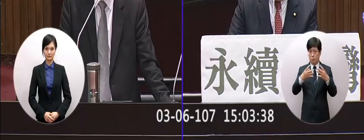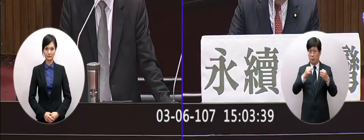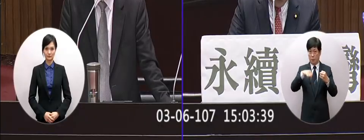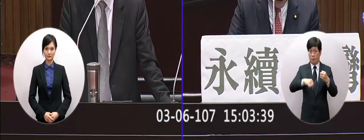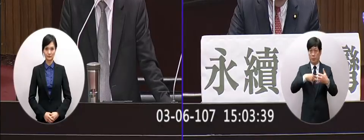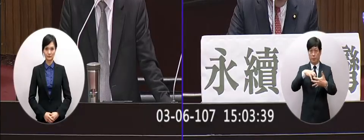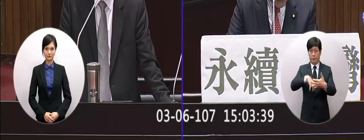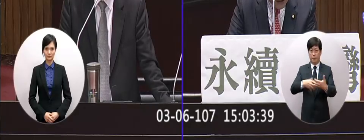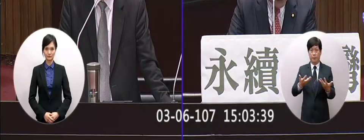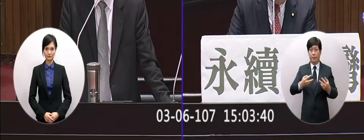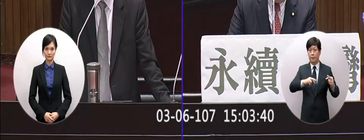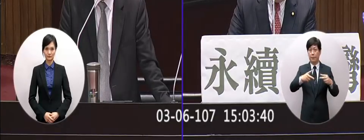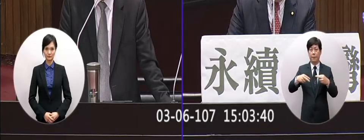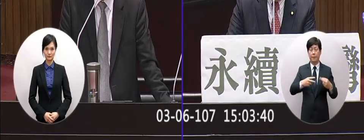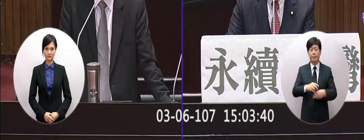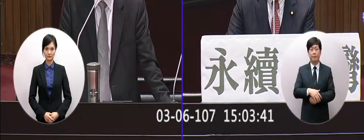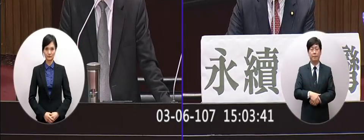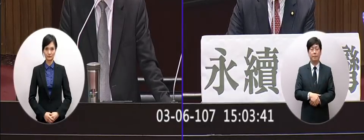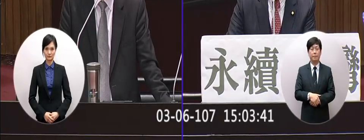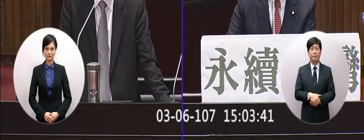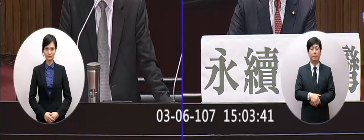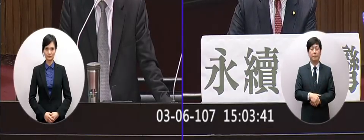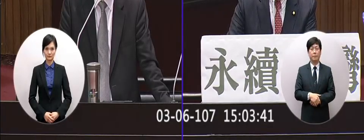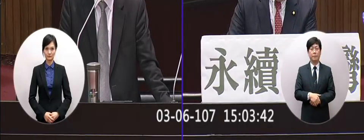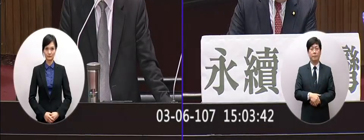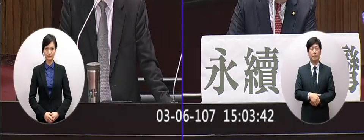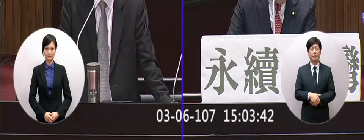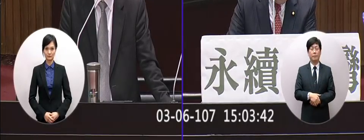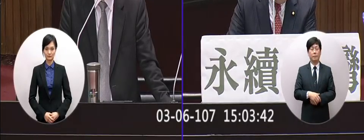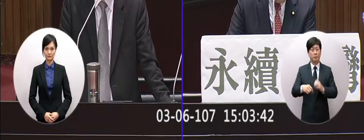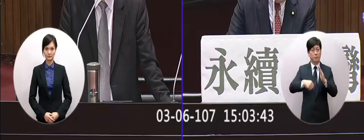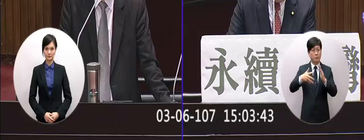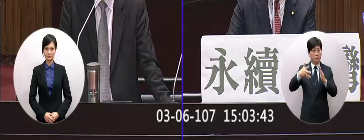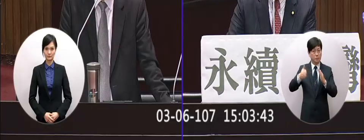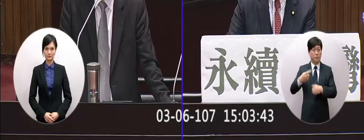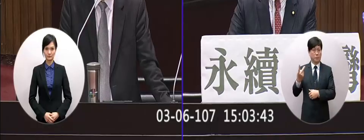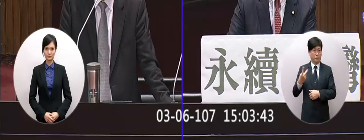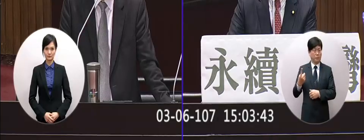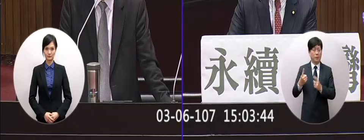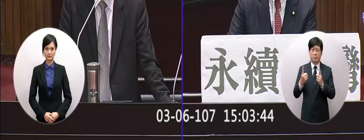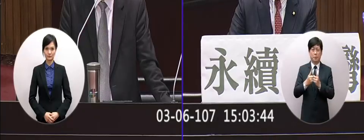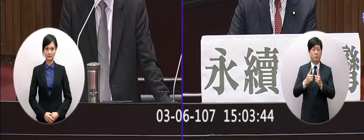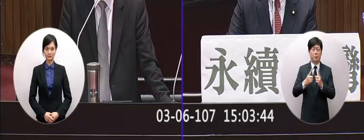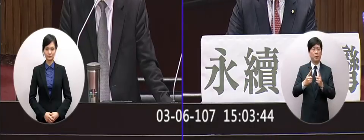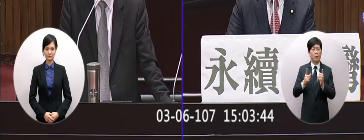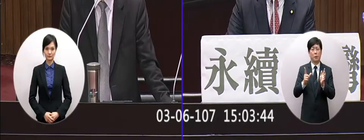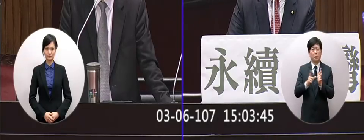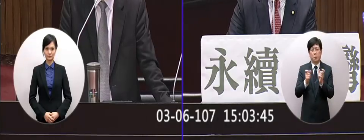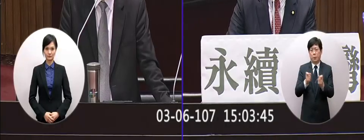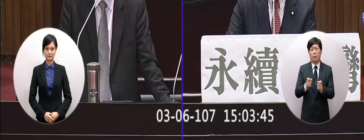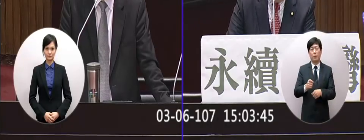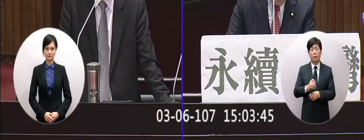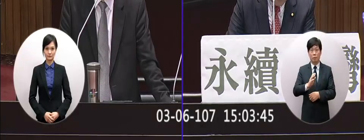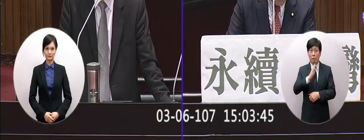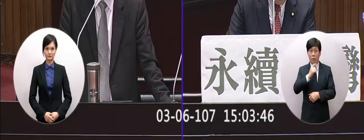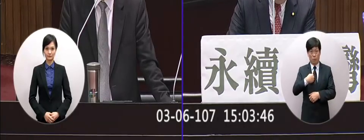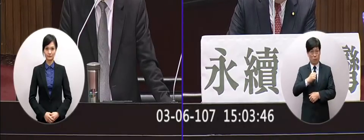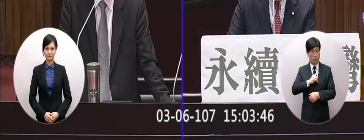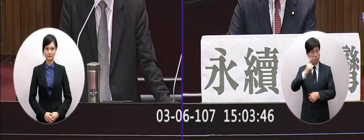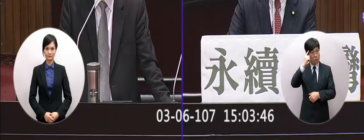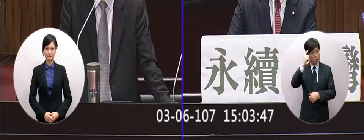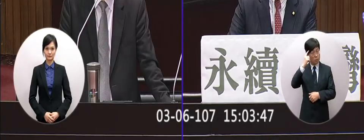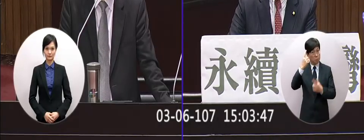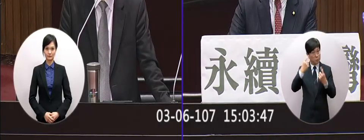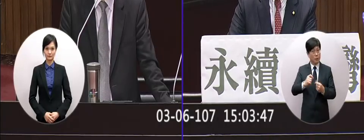设的一些改进方向。那当然，院长，我们两个人相识的时间不长，但是我们有一个共同